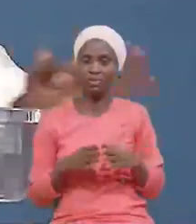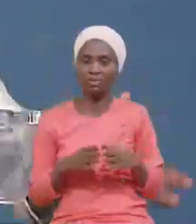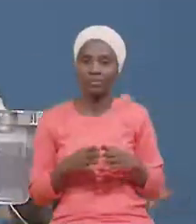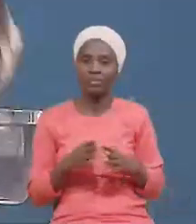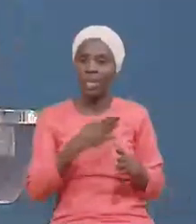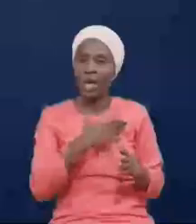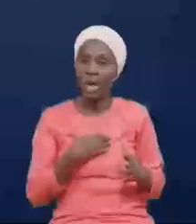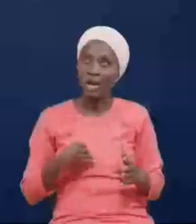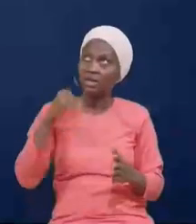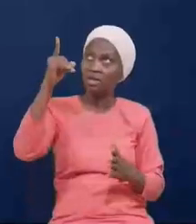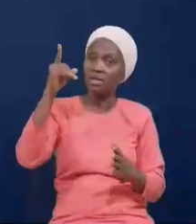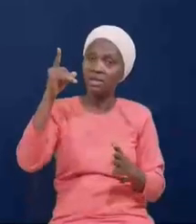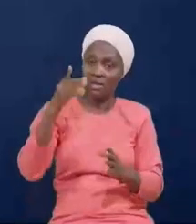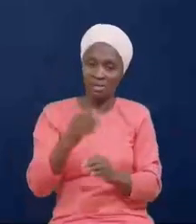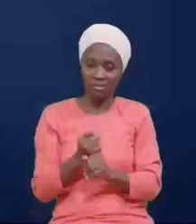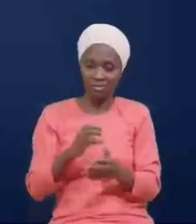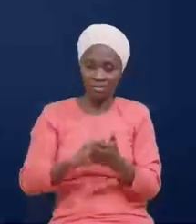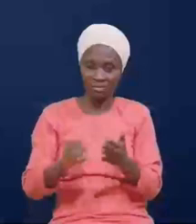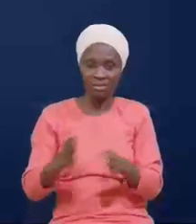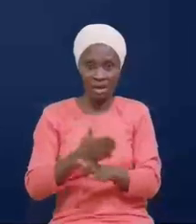Et il ôte vos péchés